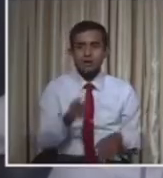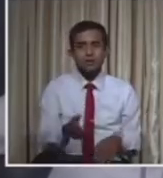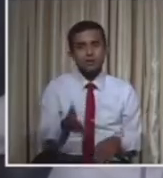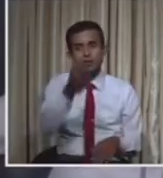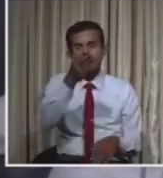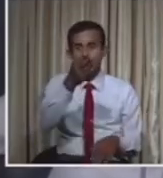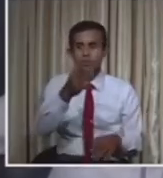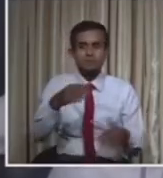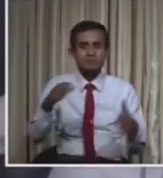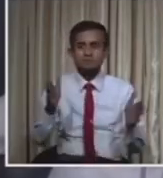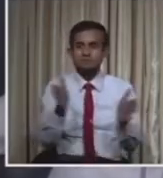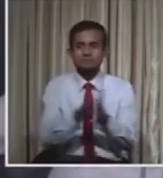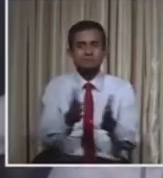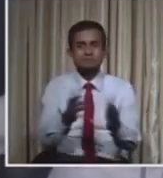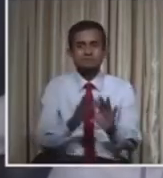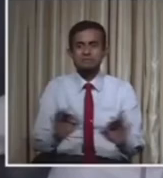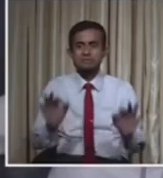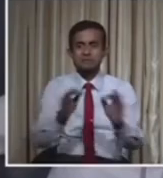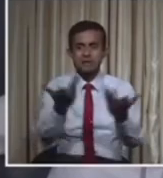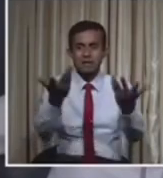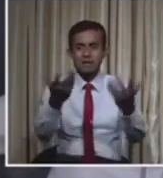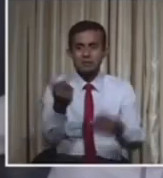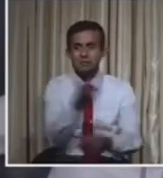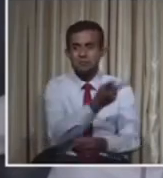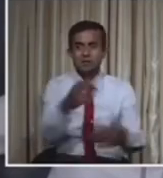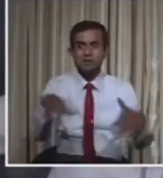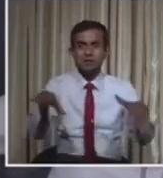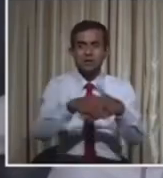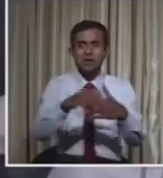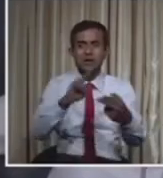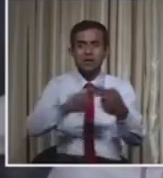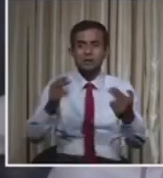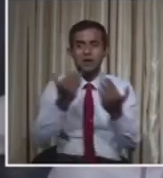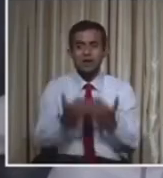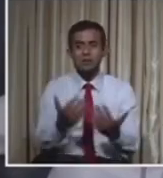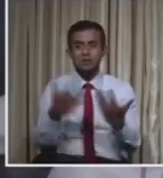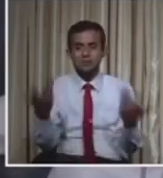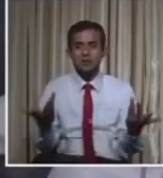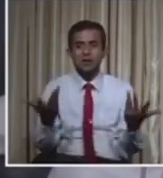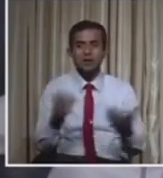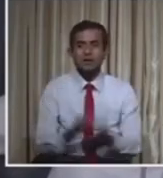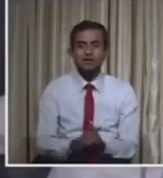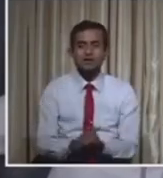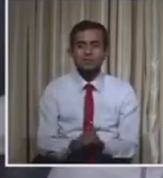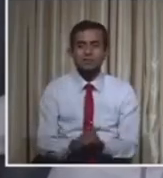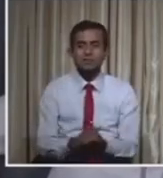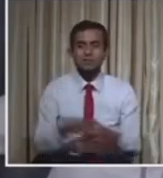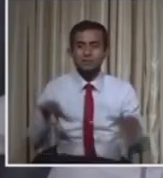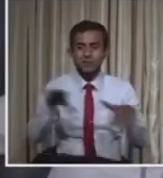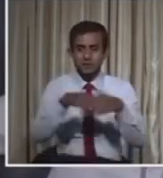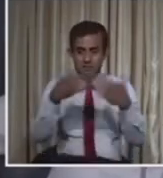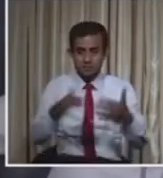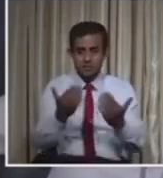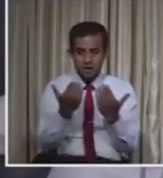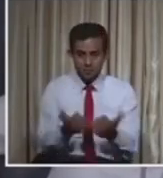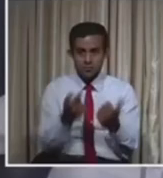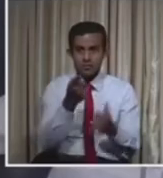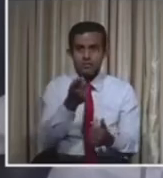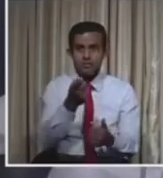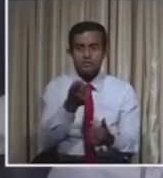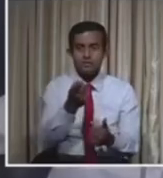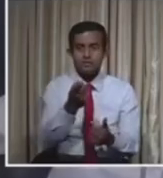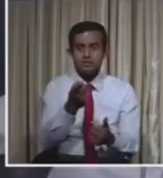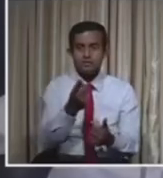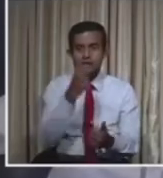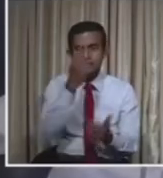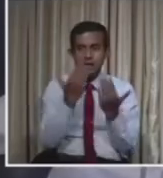දීක ගැලපෙන්නේ නැහැ කියලා මං කව මේ දෙන්නව කතාද බඳන්න එපා ළමයි හම්බෙන්නේ නැහැ කියලා කතාද බඳුව හම්බුණාද ළමයි